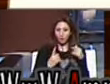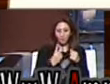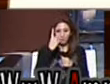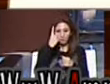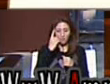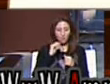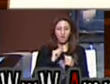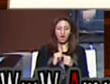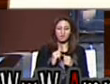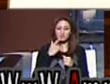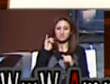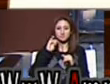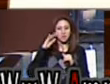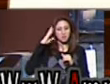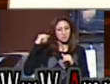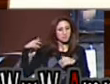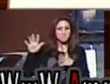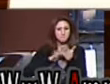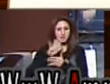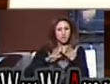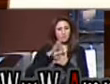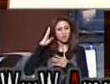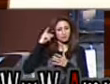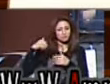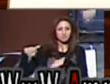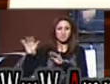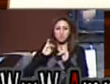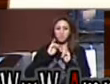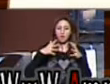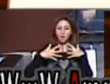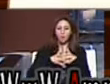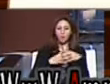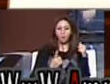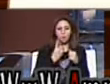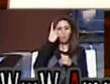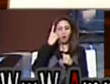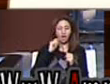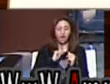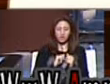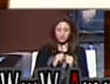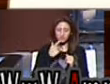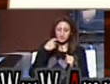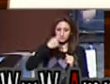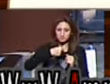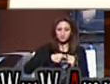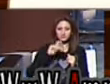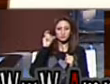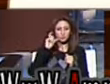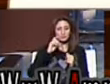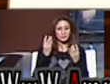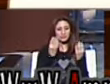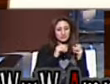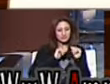الغيوم أو الهموم التي أراها في الظل وبعيدة عن واقع جموع